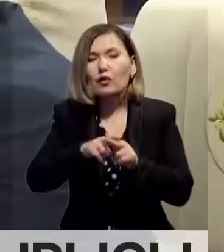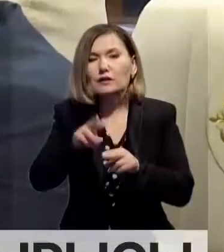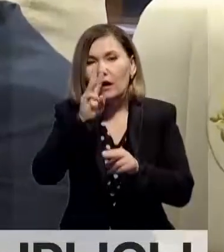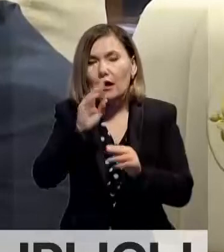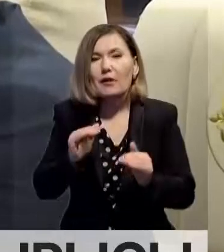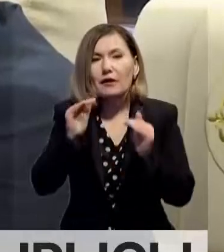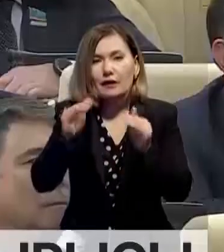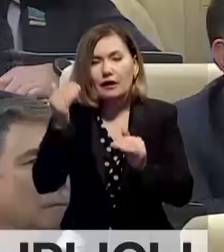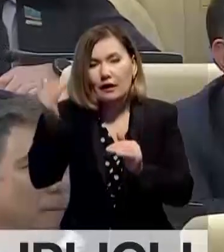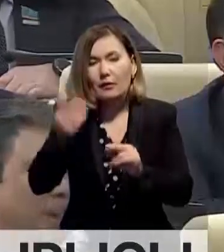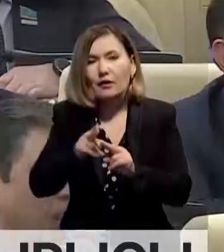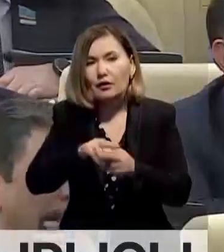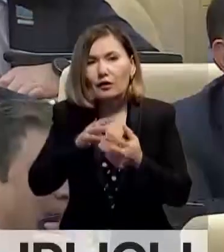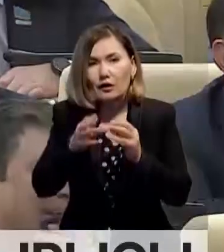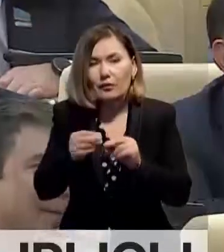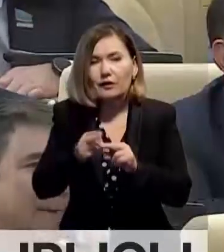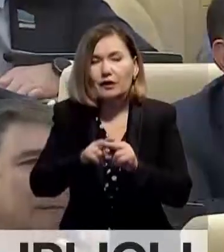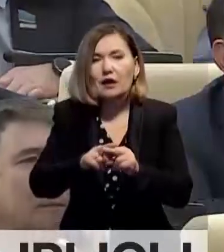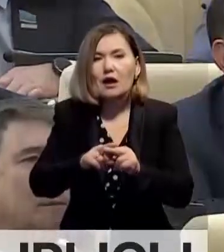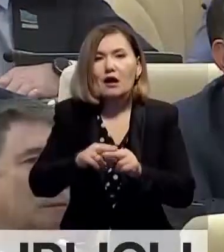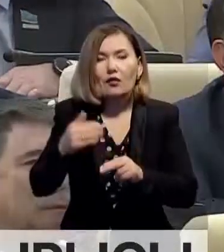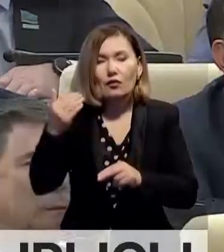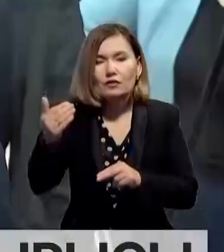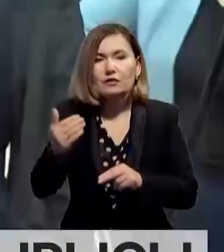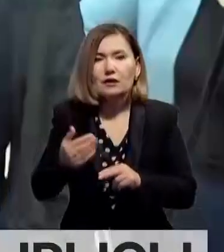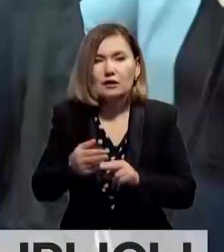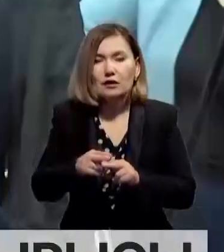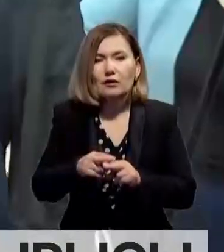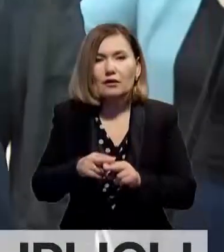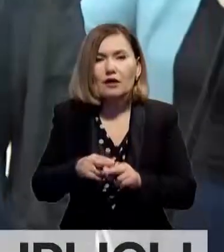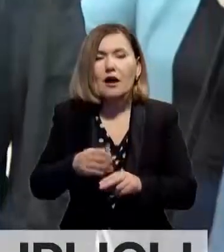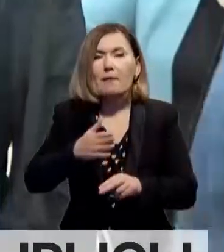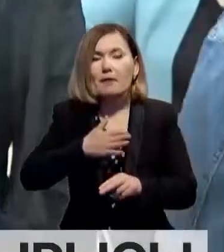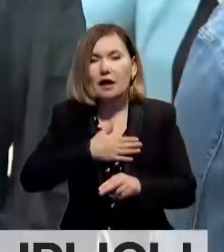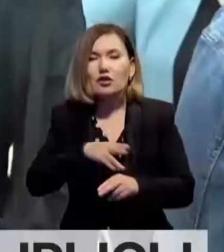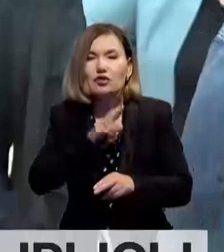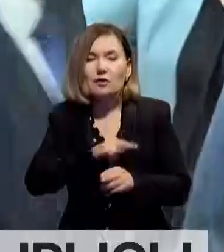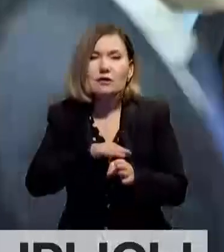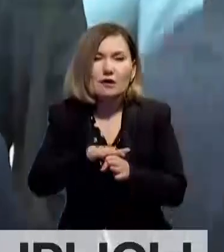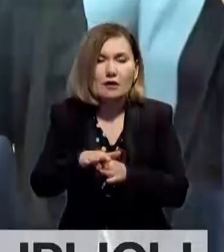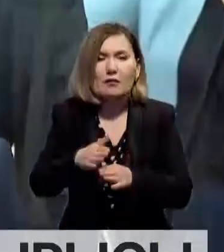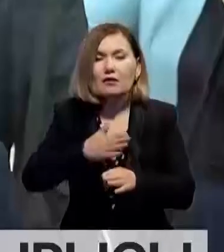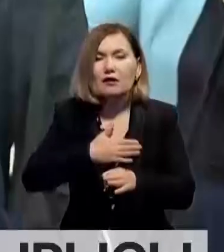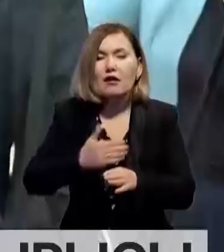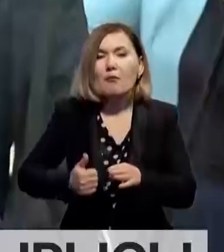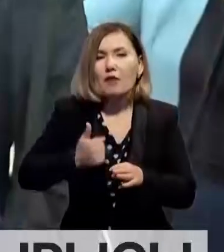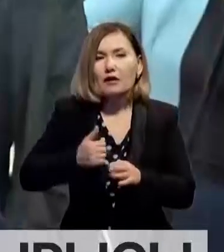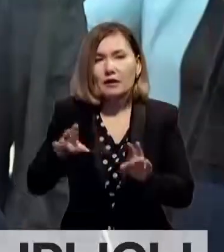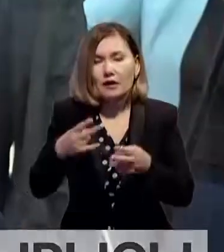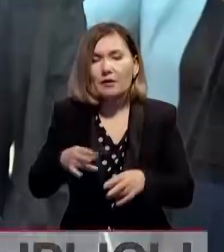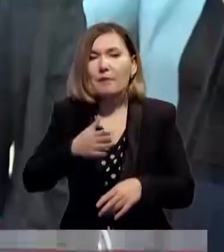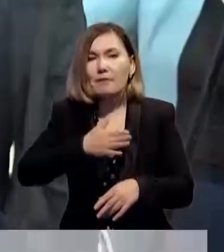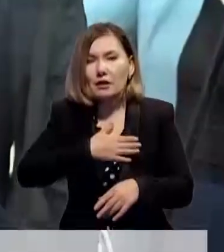жатқан Ринат Заитов мақтанудың болмысына жат қылық дейді. Мынаны істедім, мынаны істедім, мынаны істедім деп. Егер менің істеп